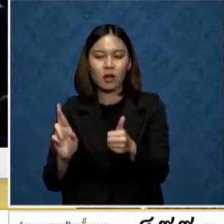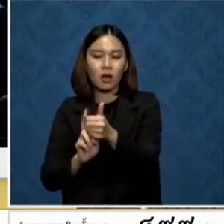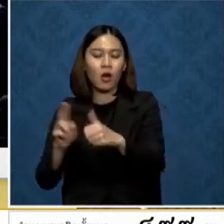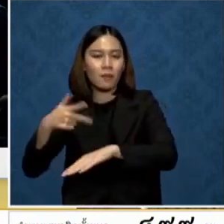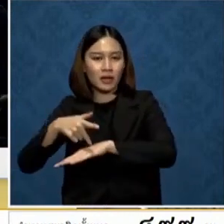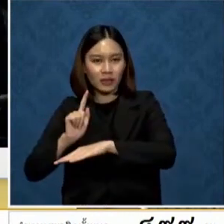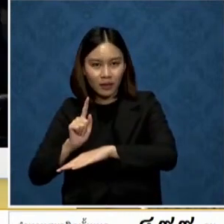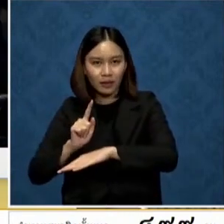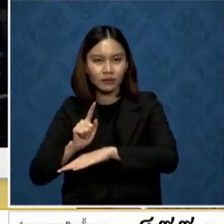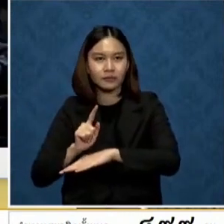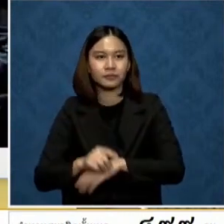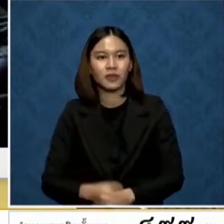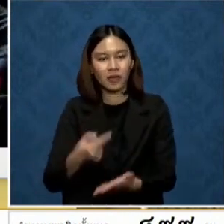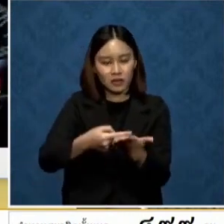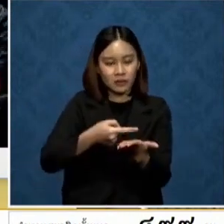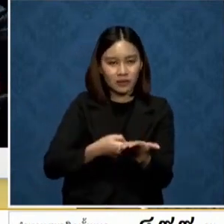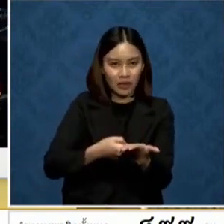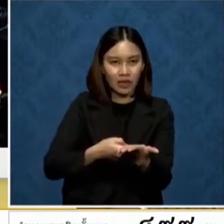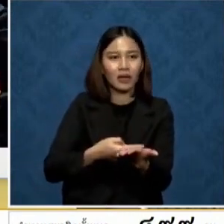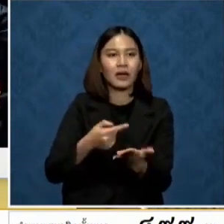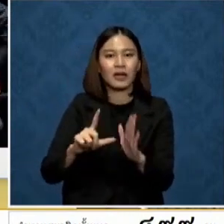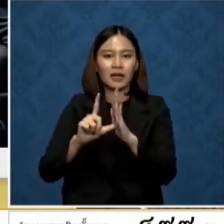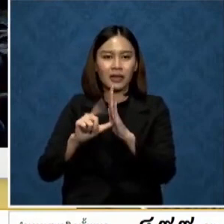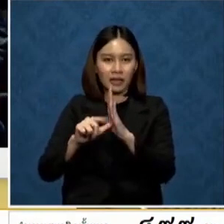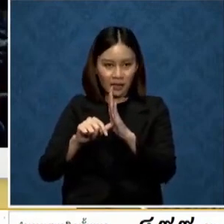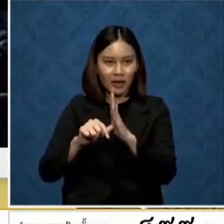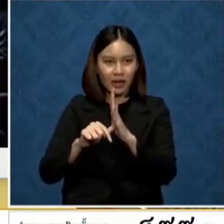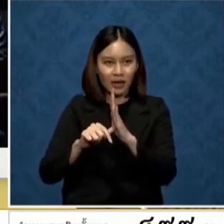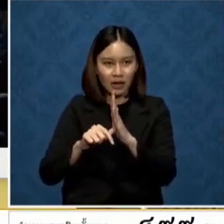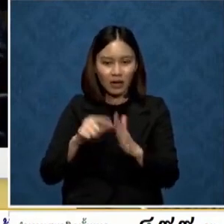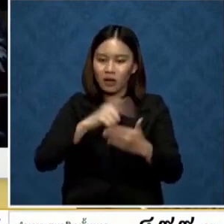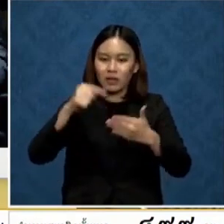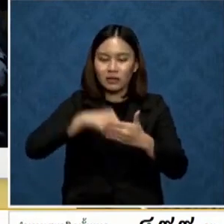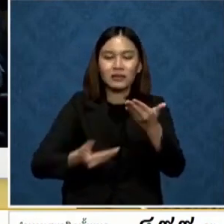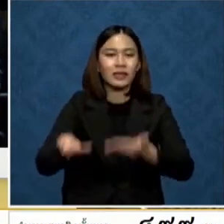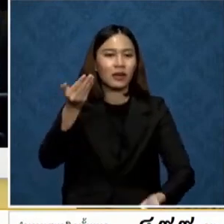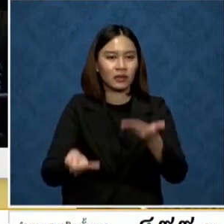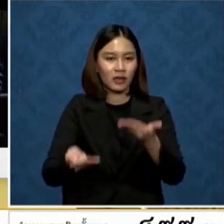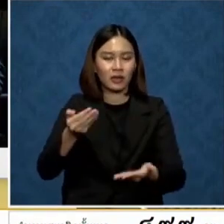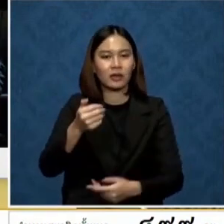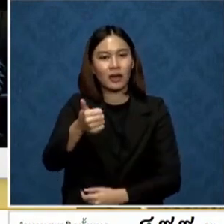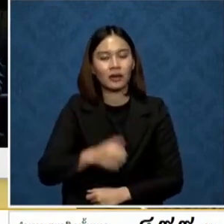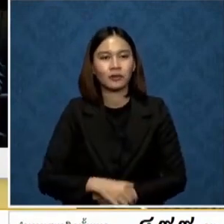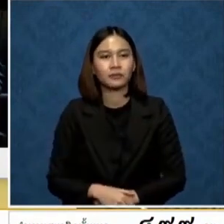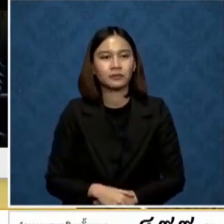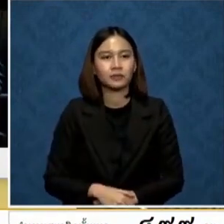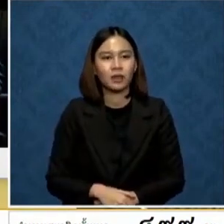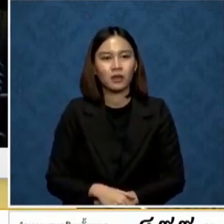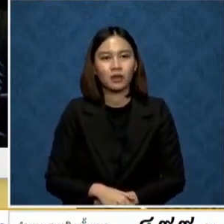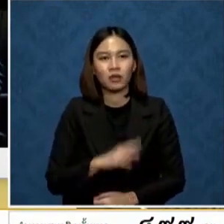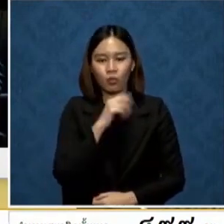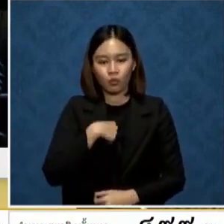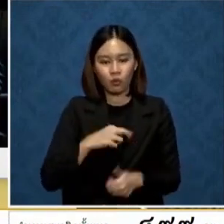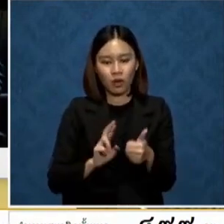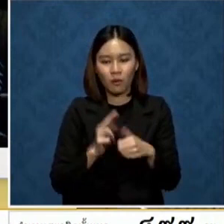ประธานเลือกที่ปรึกษาเลือกเลขาก็เลือกกันไปสิครับไม่ใช่ว่าเราเป็นรองประธาน